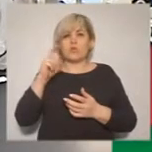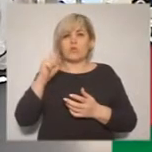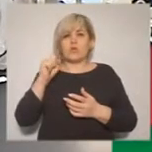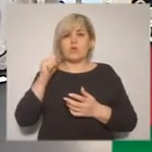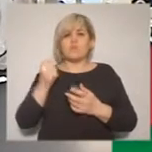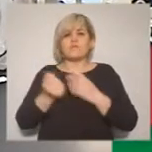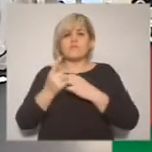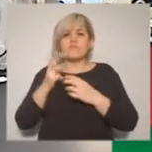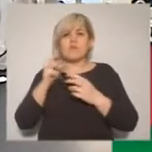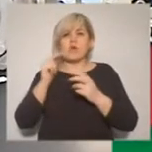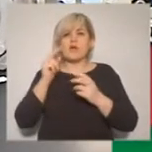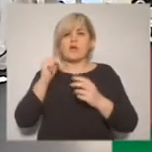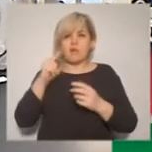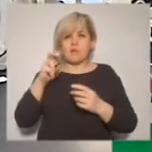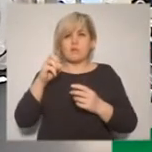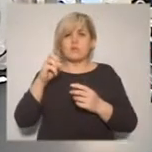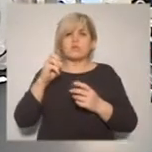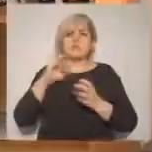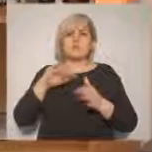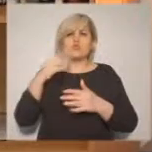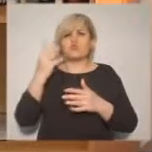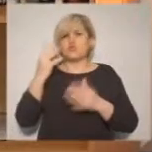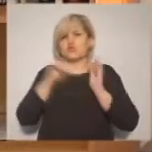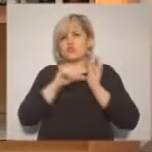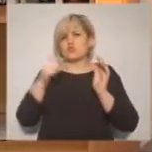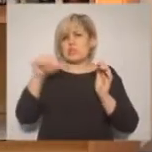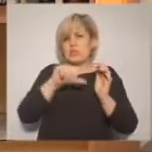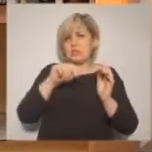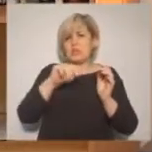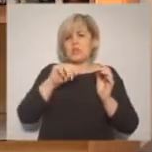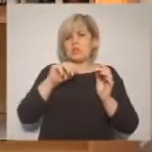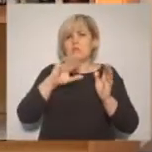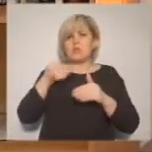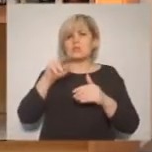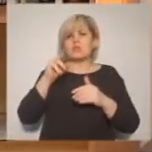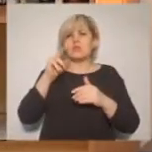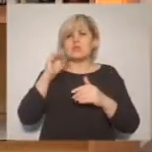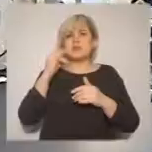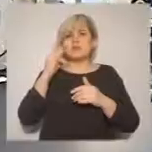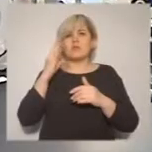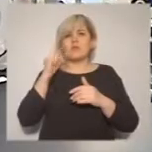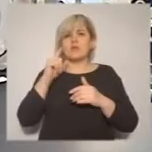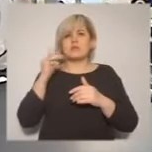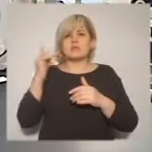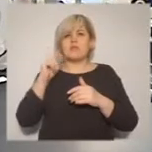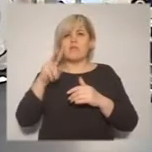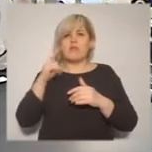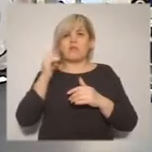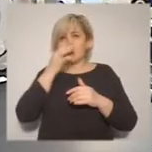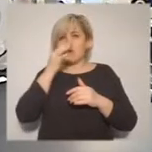спустя 4-6 недель после инвазии. Кал на яйца гельминтов нужно сдавать несколько